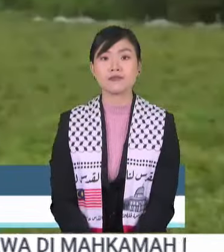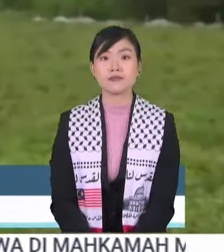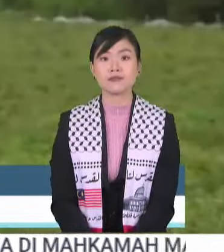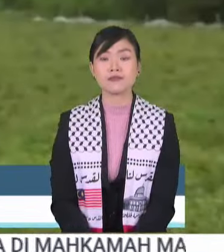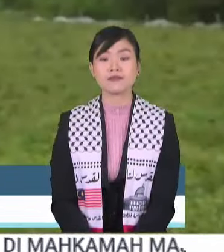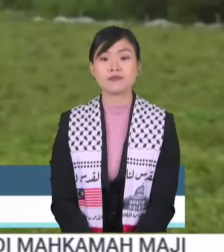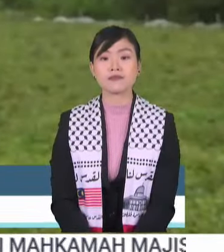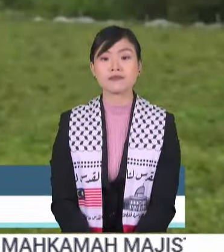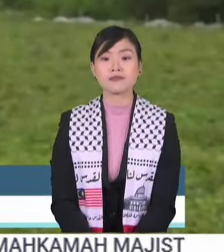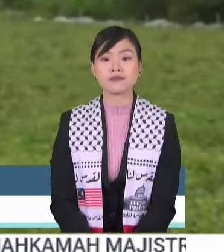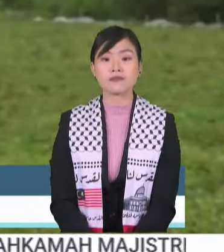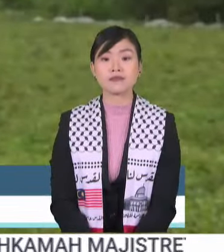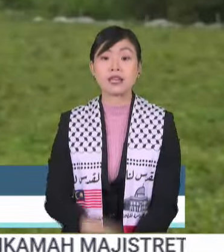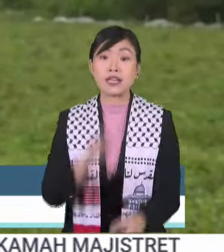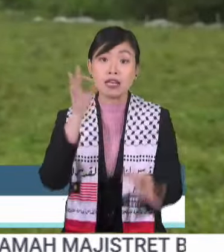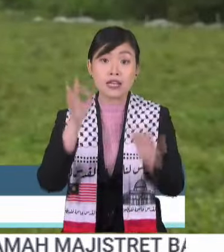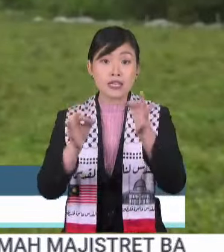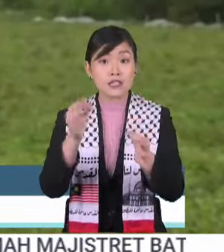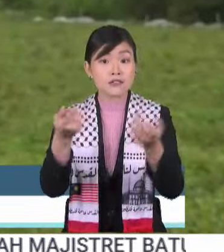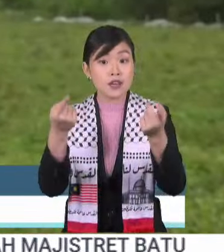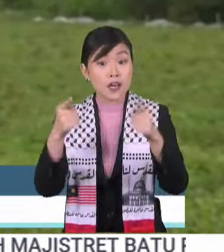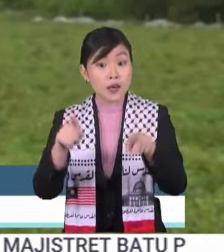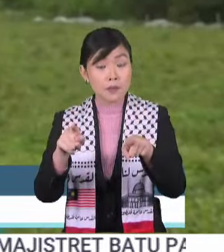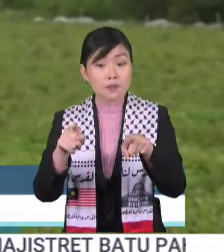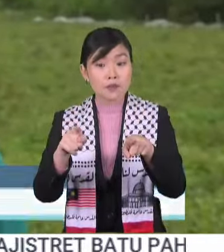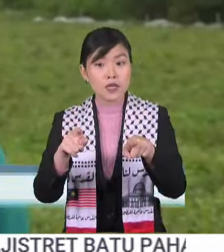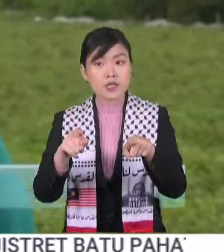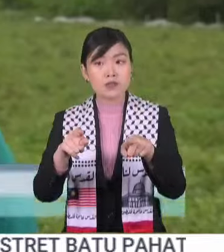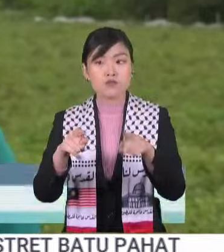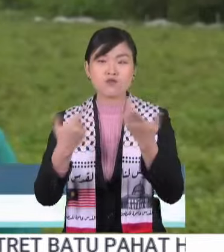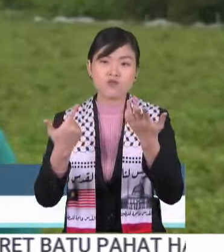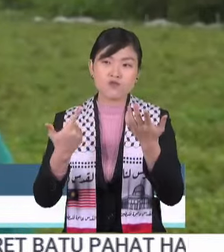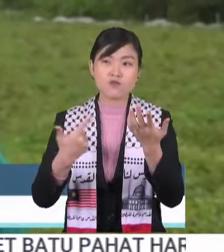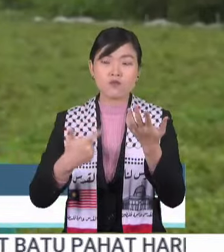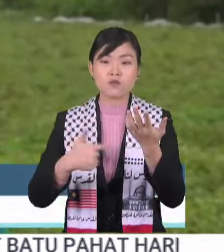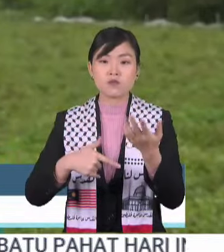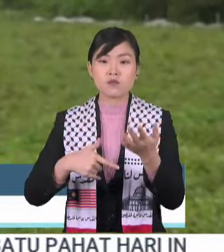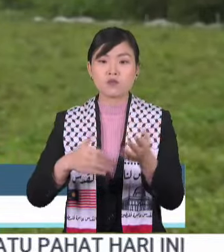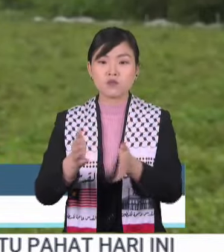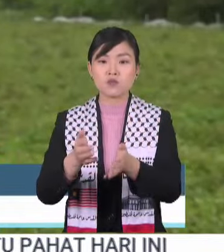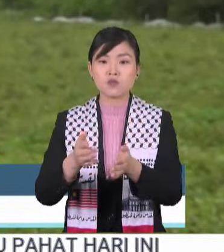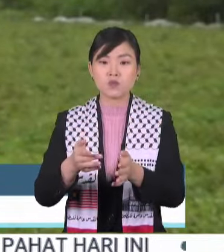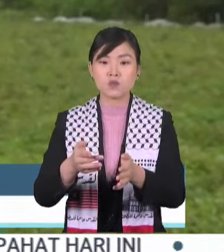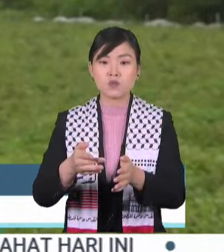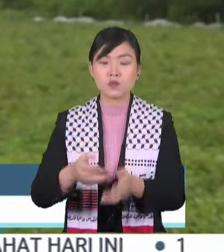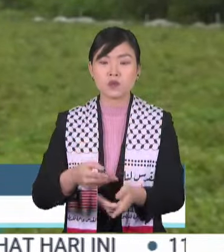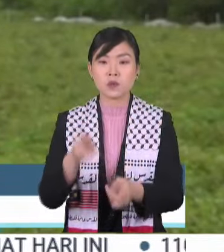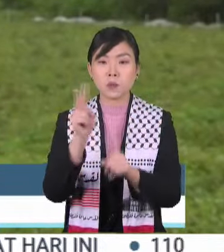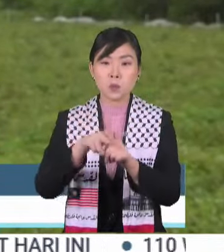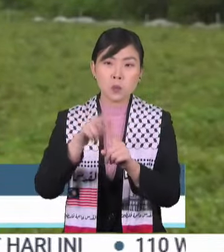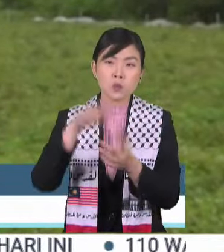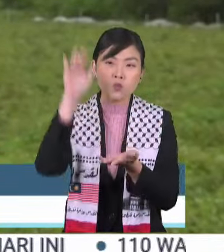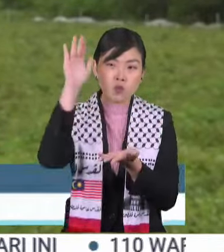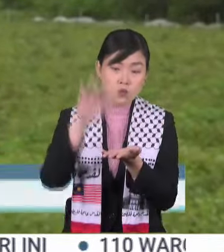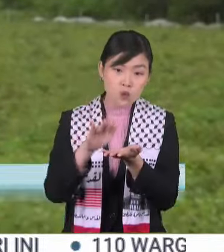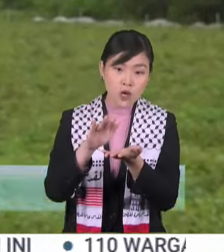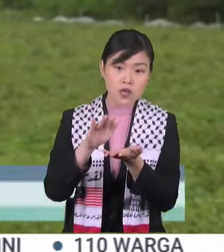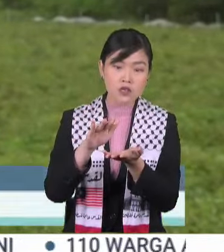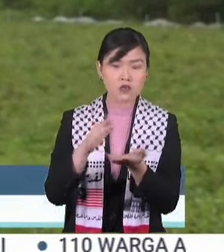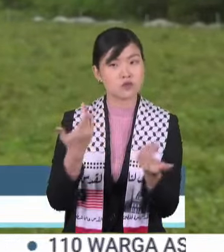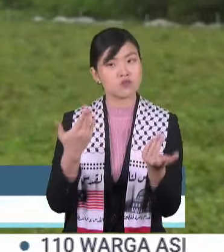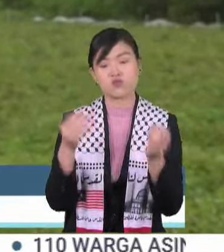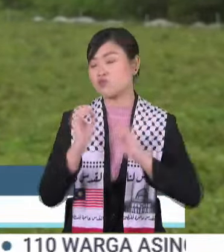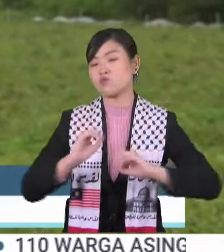tempatan seandainya berlaku kita kata permintaan yang rendah dan harga yang rendah di di di pasaran luar maka kita tidak ada